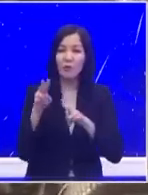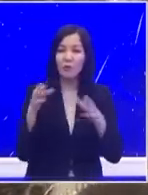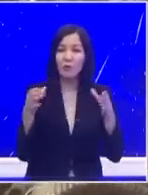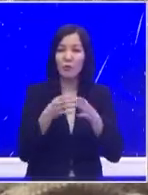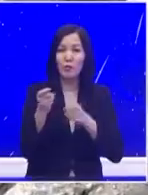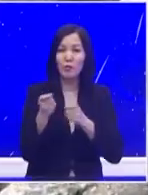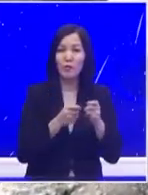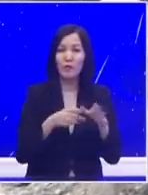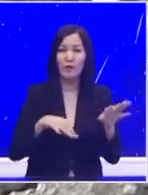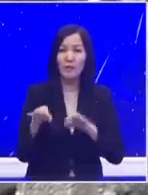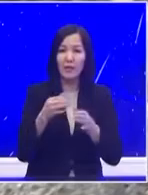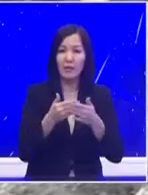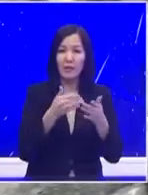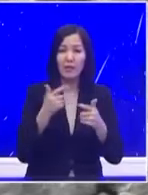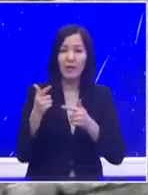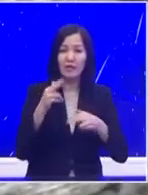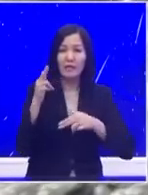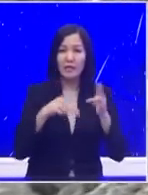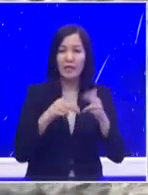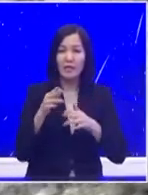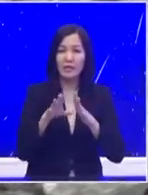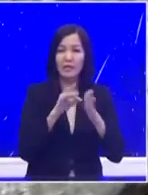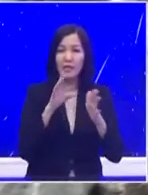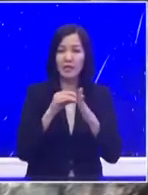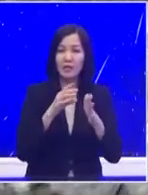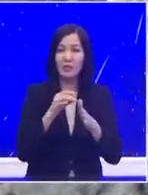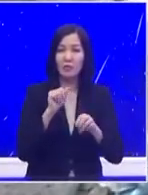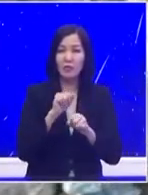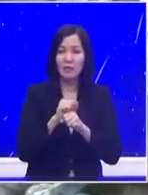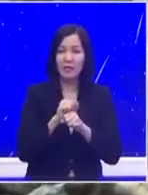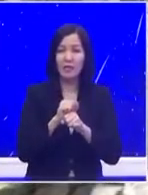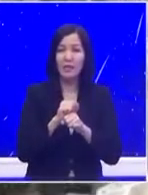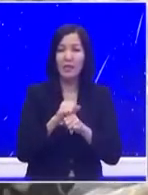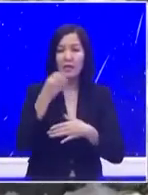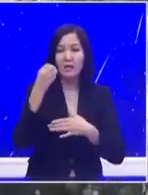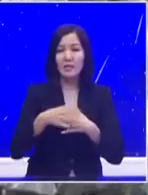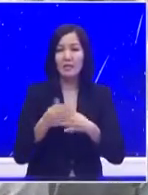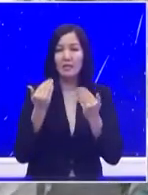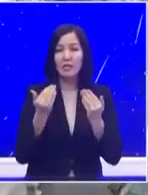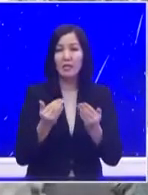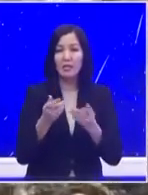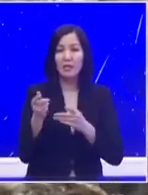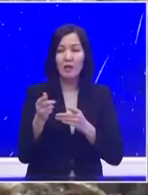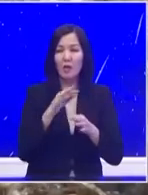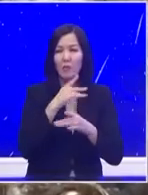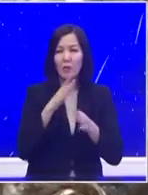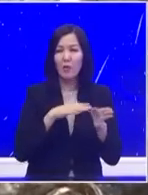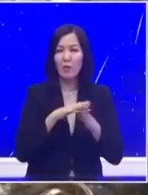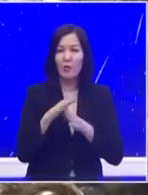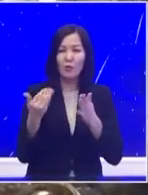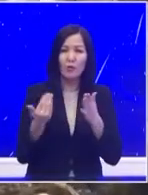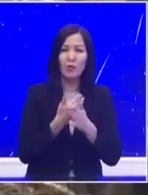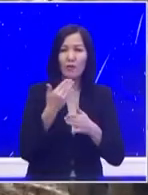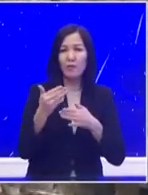ведет разработку проекта на строительство сортирующей станции. Ну а пока райцентр пребывает во власти мусора, применять какие-то новые